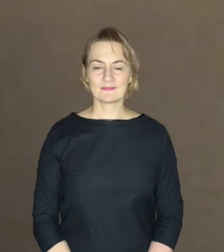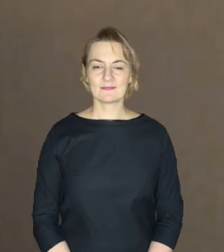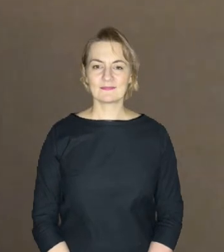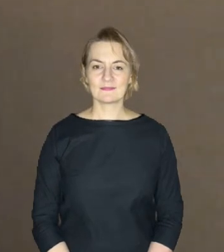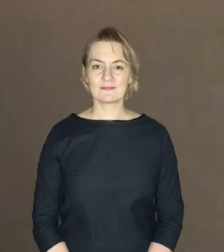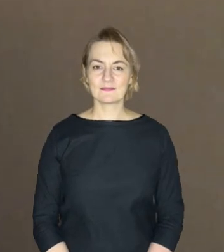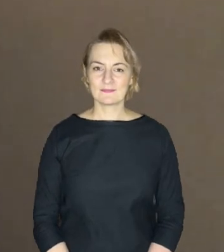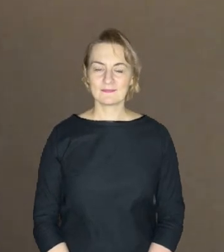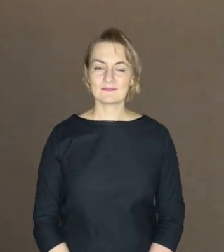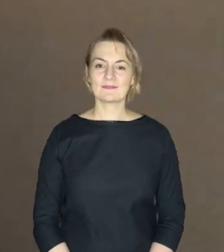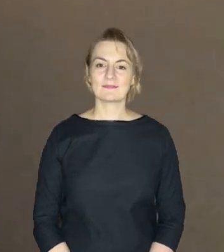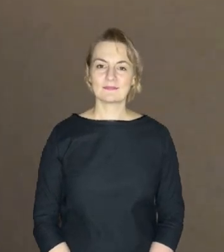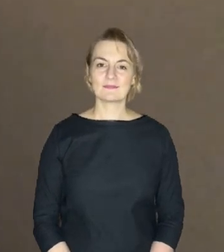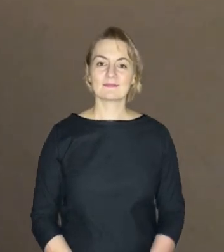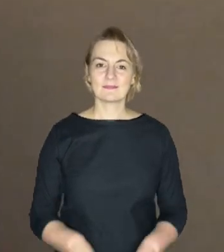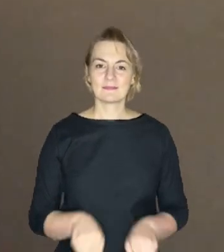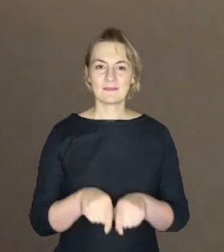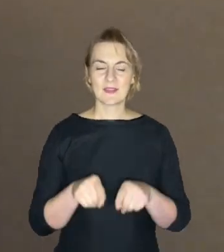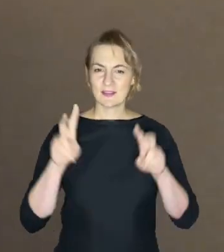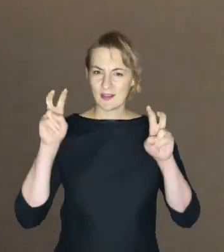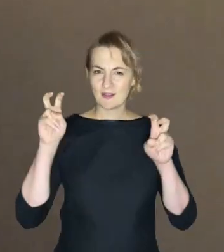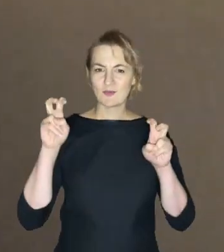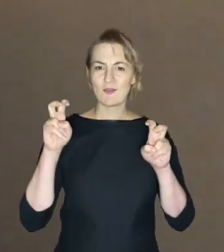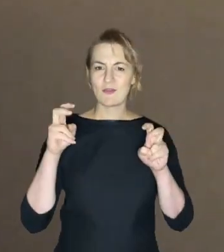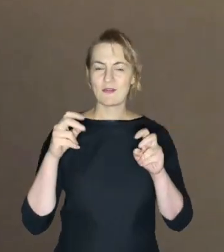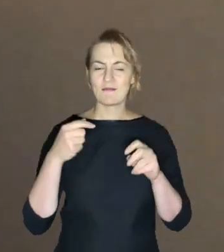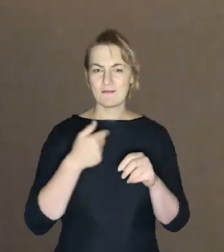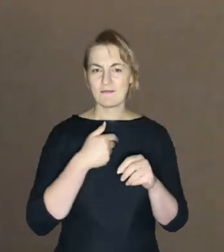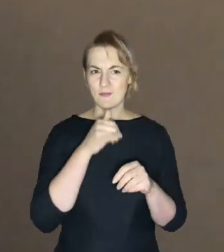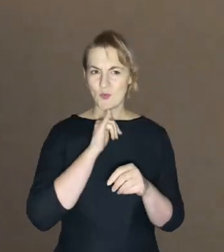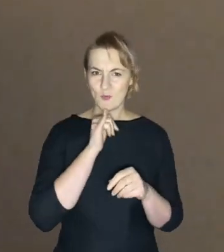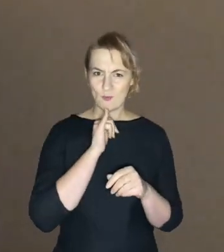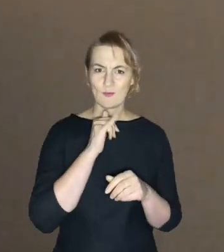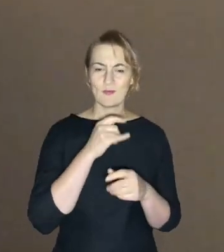wyniosłem i próbuję praktykować w swoim życiu